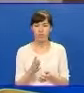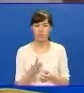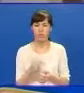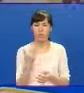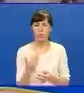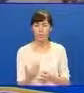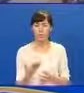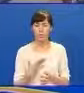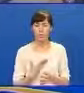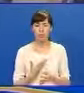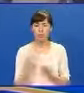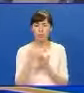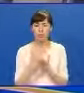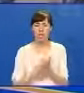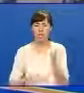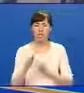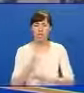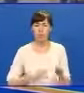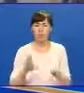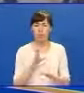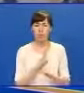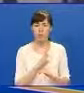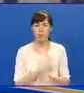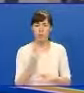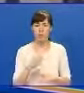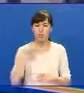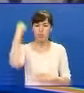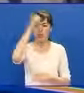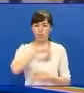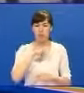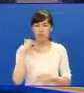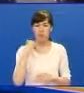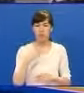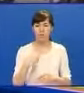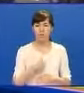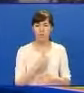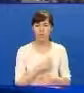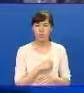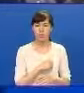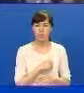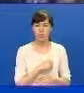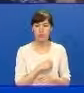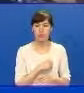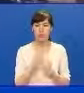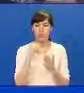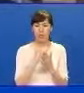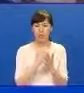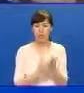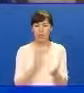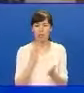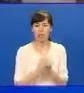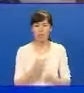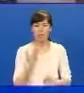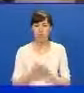Ол үшін біз бағдарлама түздік, бір жылдық өзіміздің бағдарламамыз бар, сол